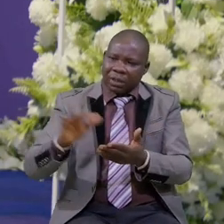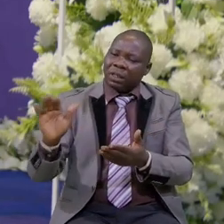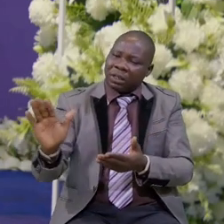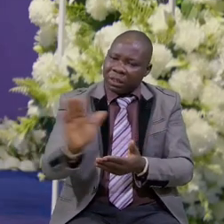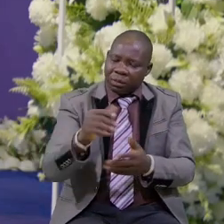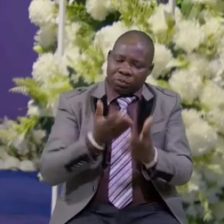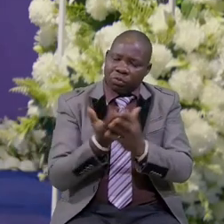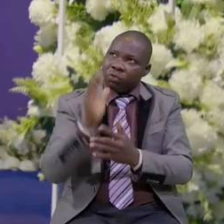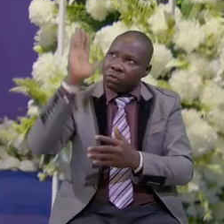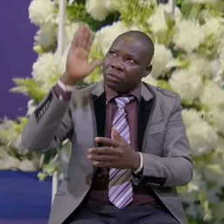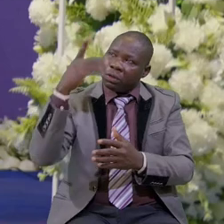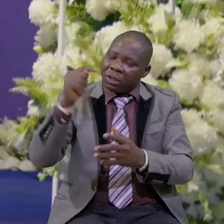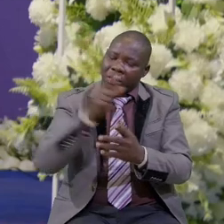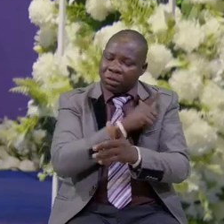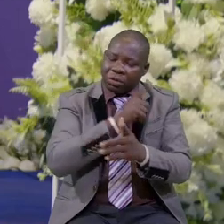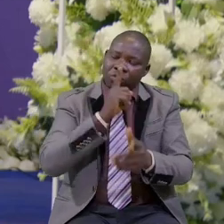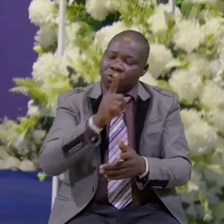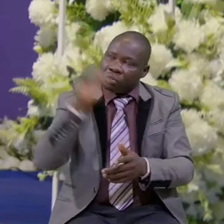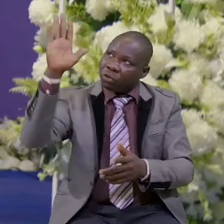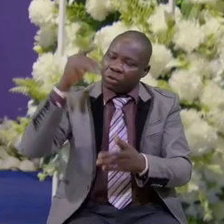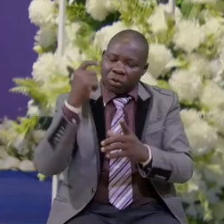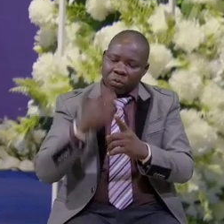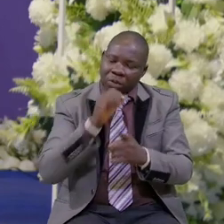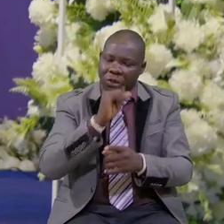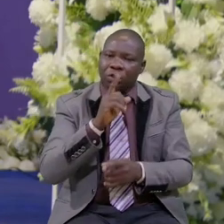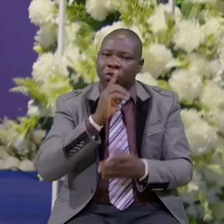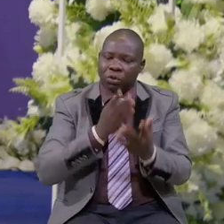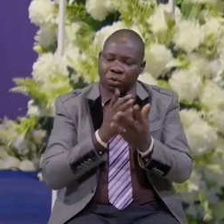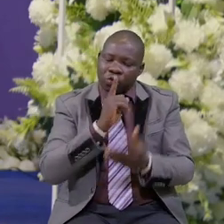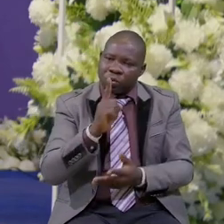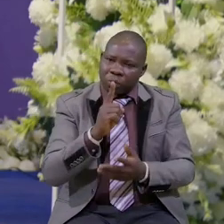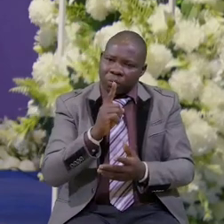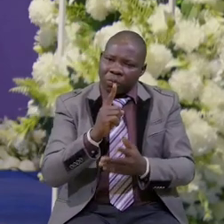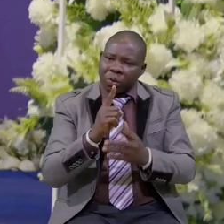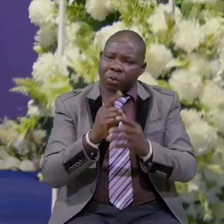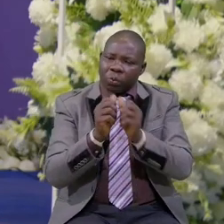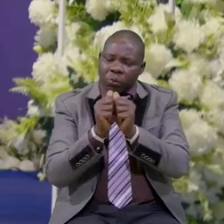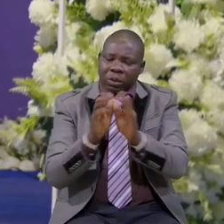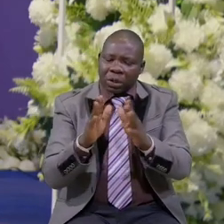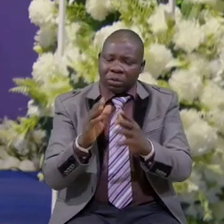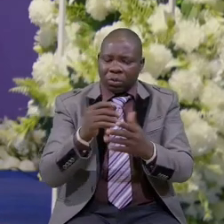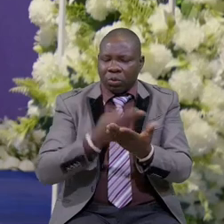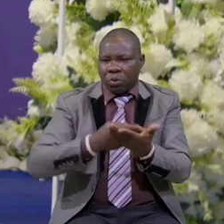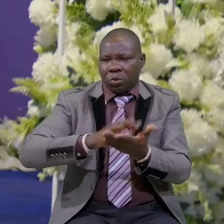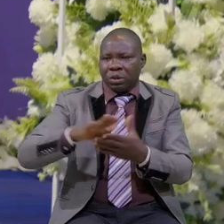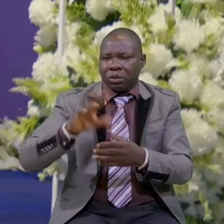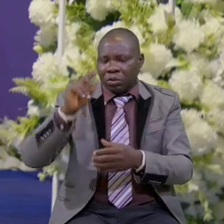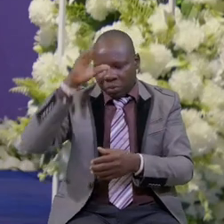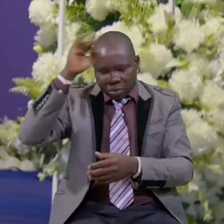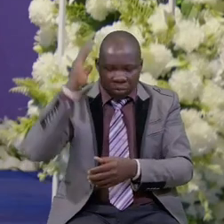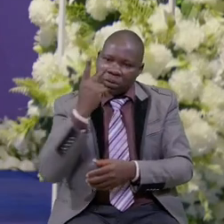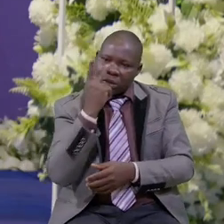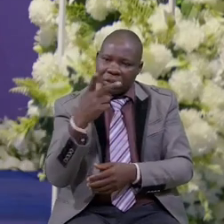vérité. Et il dit rechercher la paix avec tous. Et la sanctification sans laquelle personne ne verra le Seigneur.